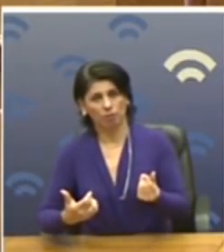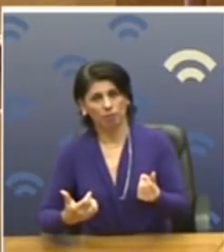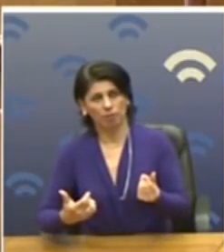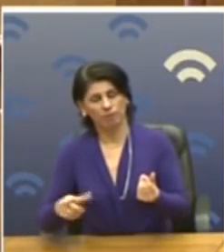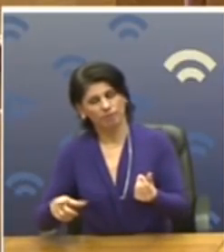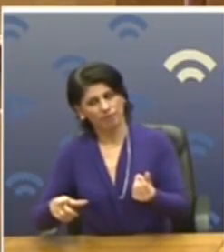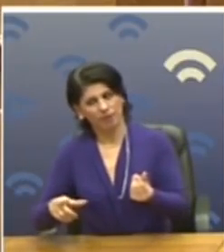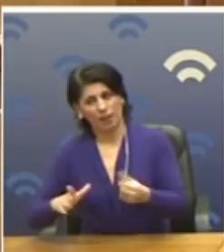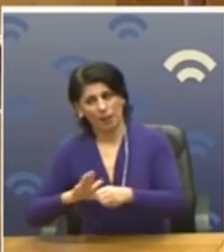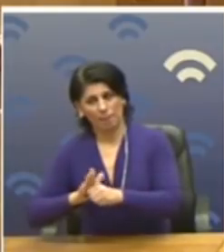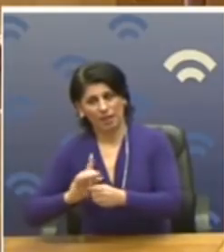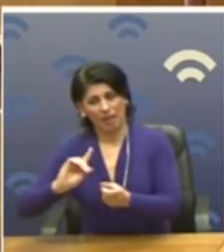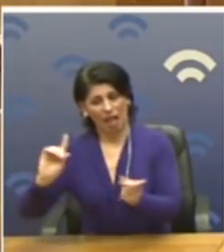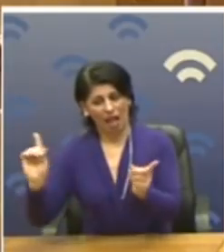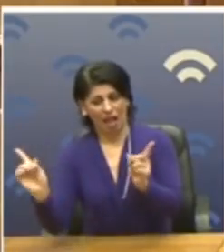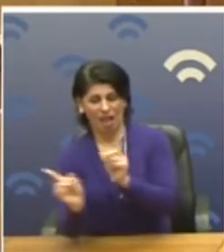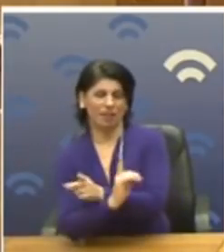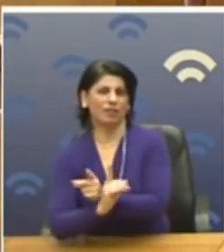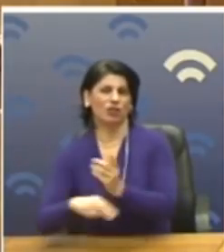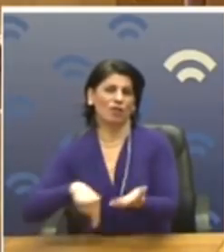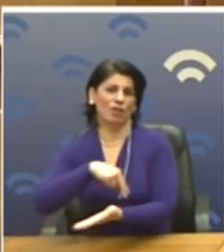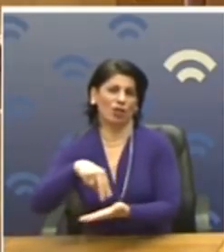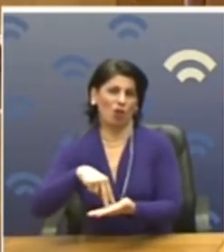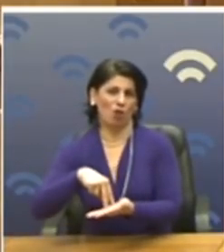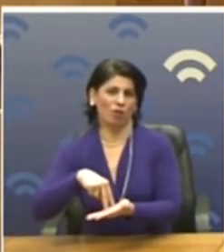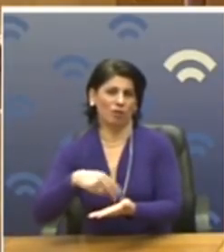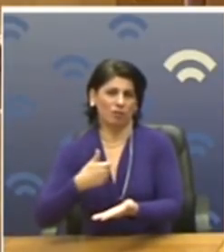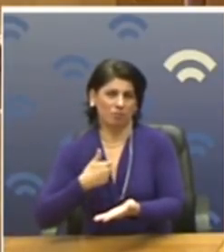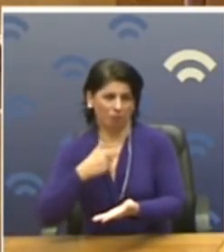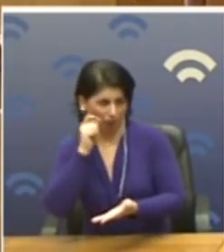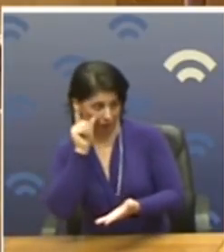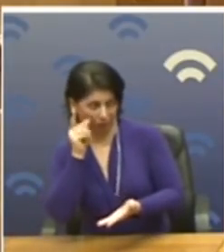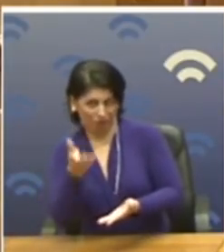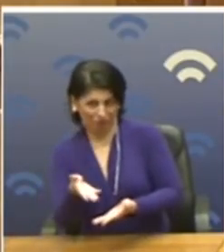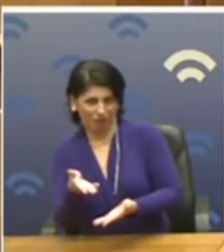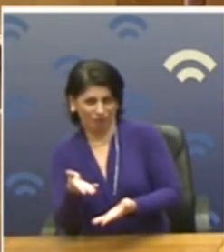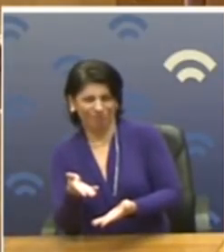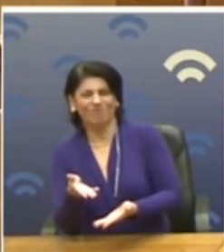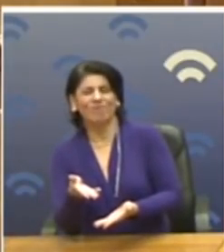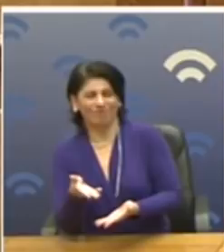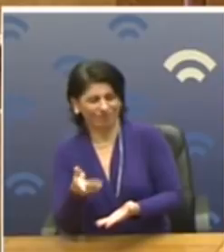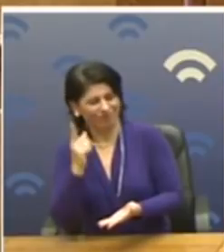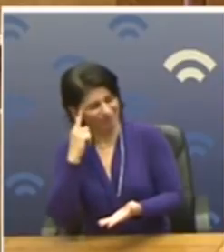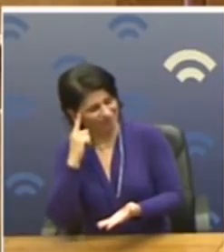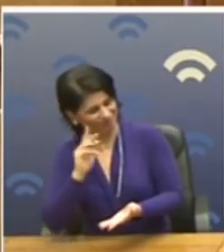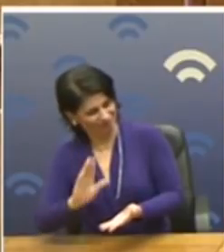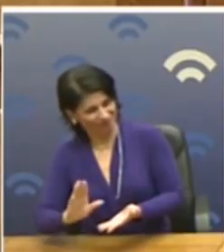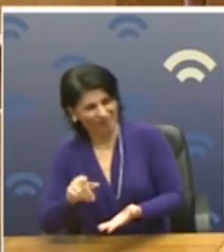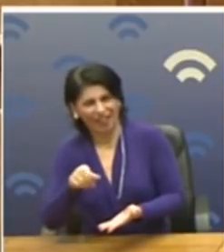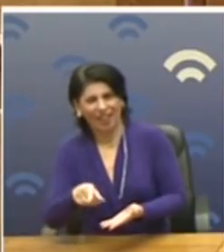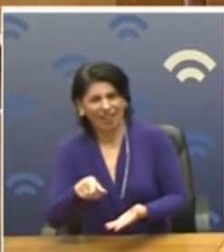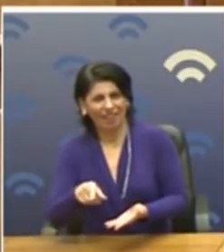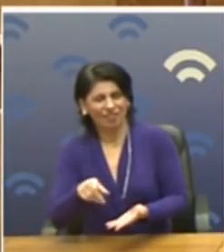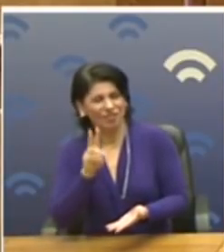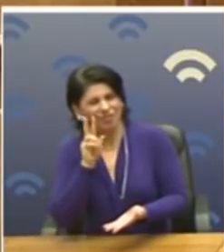πλήρη, αντιστροφή των ρόλων. Εμάς βέβαια δεν μας εντυπωσιάζει. Αν μη τι άλλο, αυτή η ειρωνία δείχνει